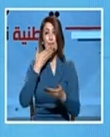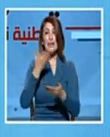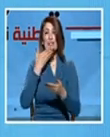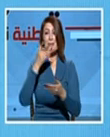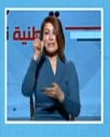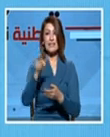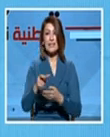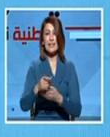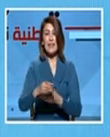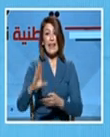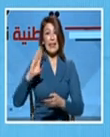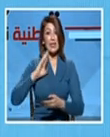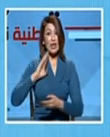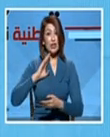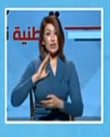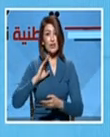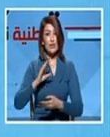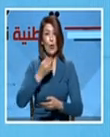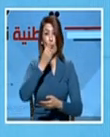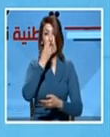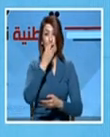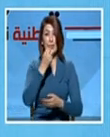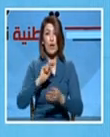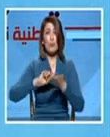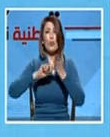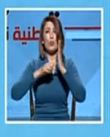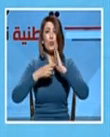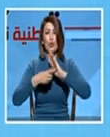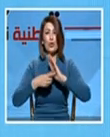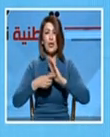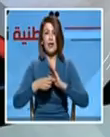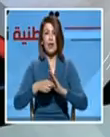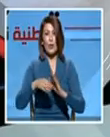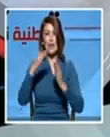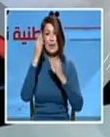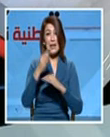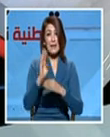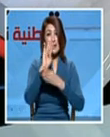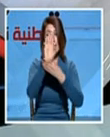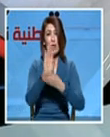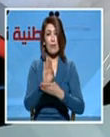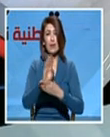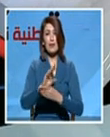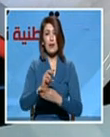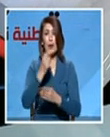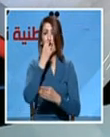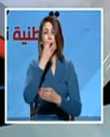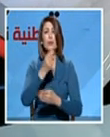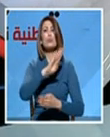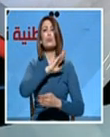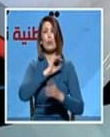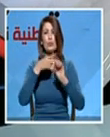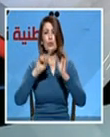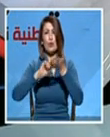الامن والجيش اللي هما قاعدين والحمايه المدنيه والحمايه المدنيه والحرس والناس اللي